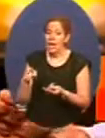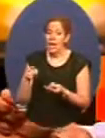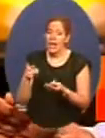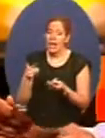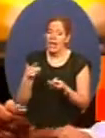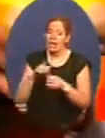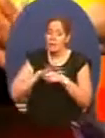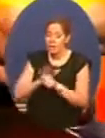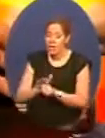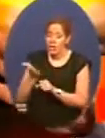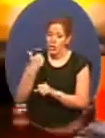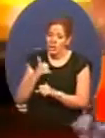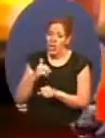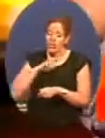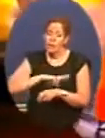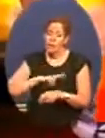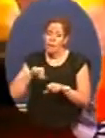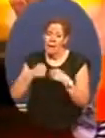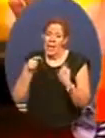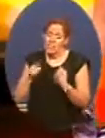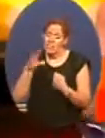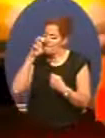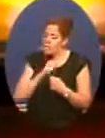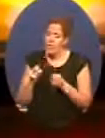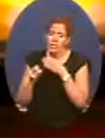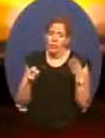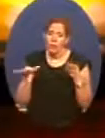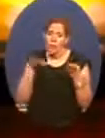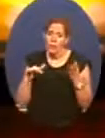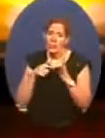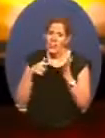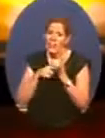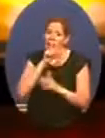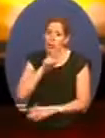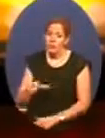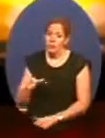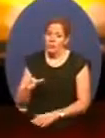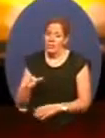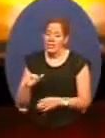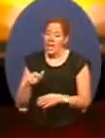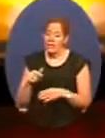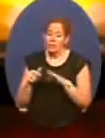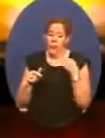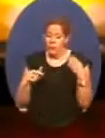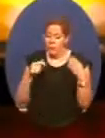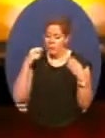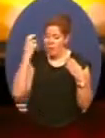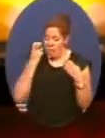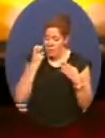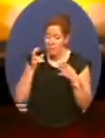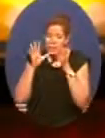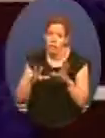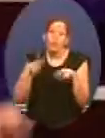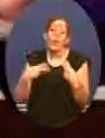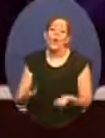לשעבר, אתה סובל מפגם כזה. זו התפיסה של השמאל האירופי. ולכן נאשים את המוסלמים והערבים באנטישמיות, זה לא יכול להיות. כי אתה אומר, אם